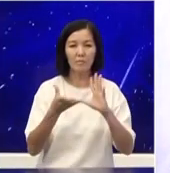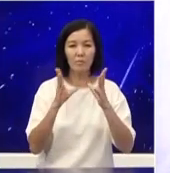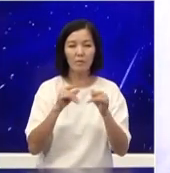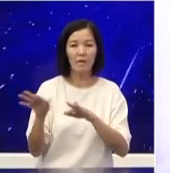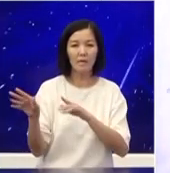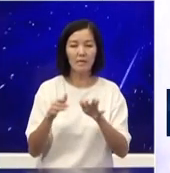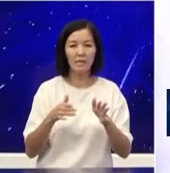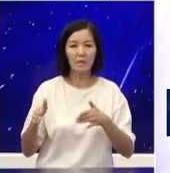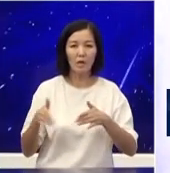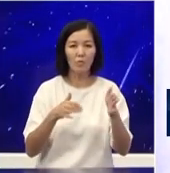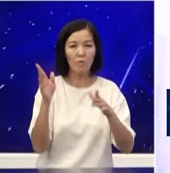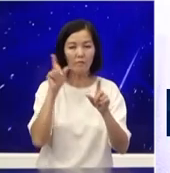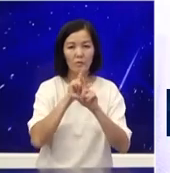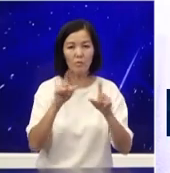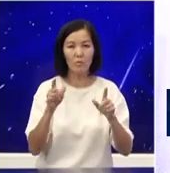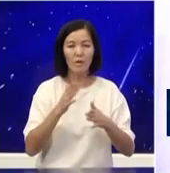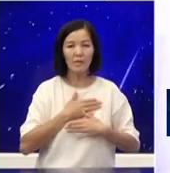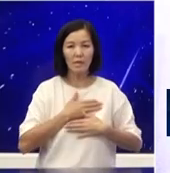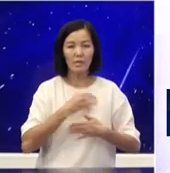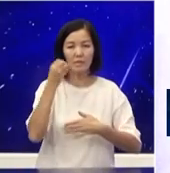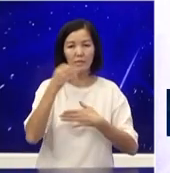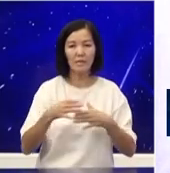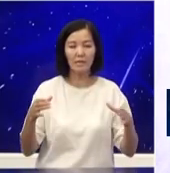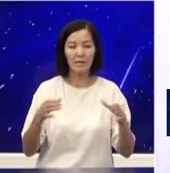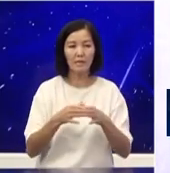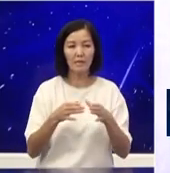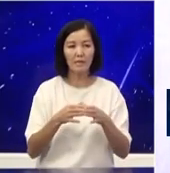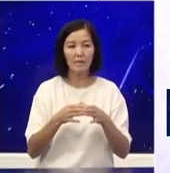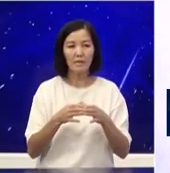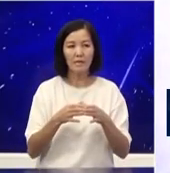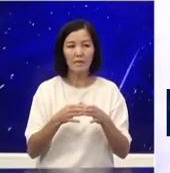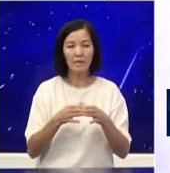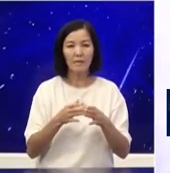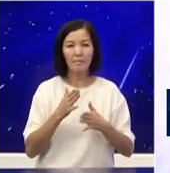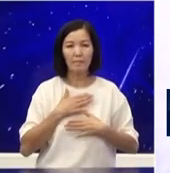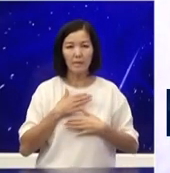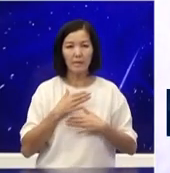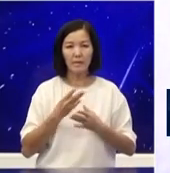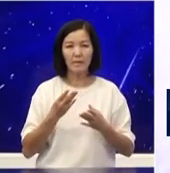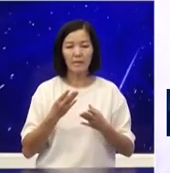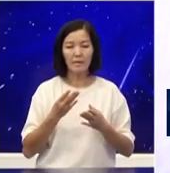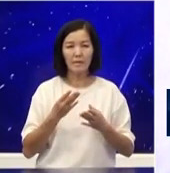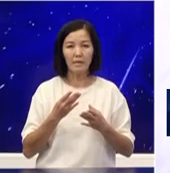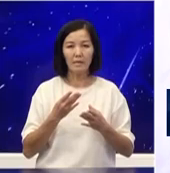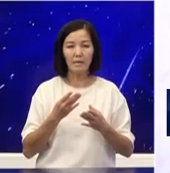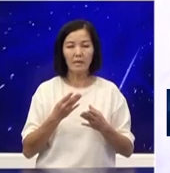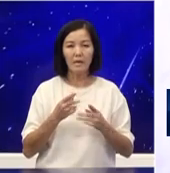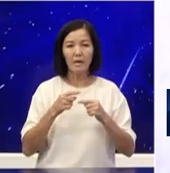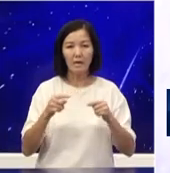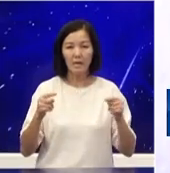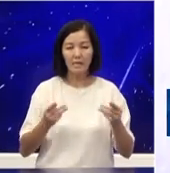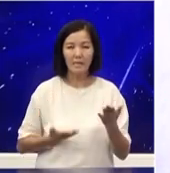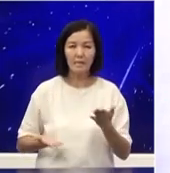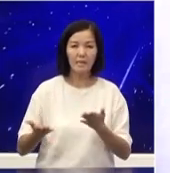«Дорога в школу». Наш волонтерский центр, он поддерживает эту акцию ежегодно. Мы собираем канцелярские принадлежности